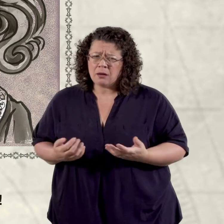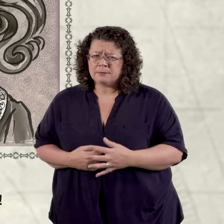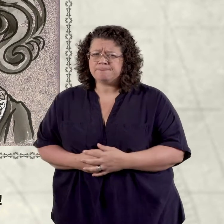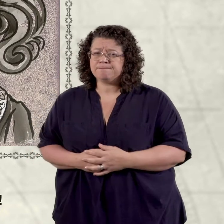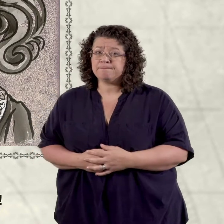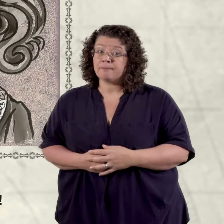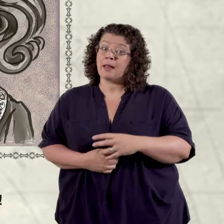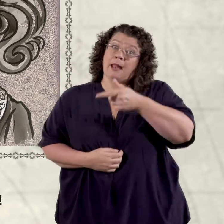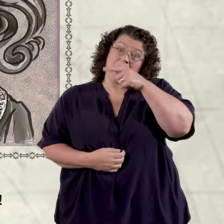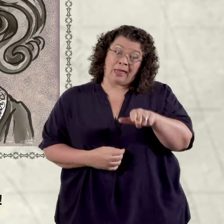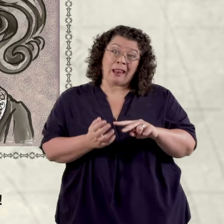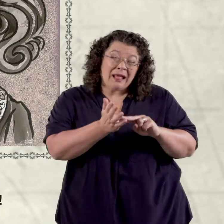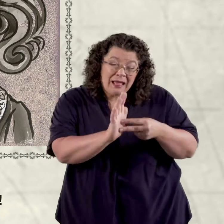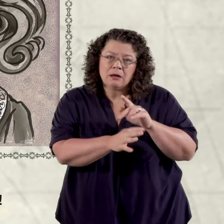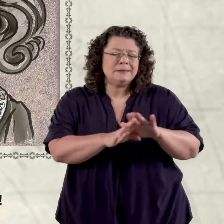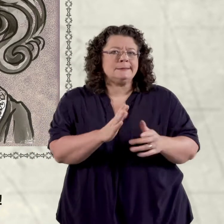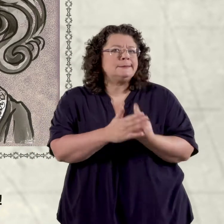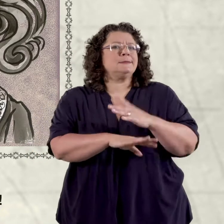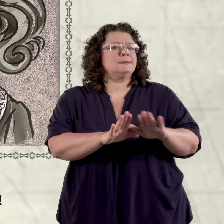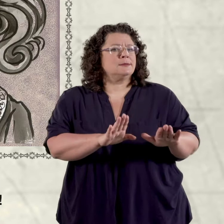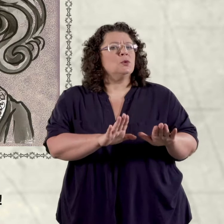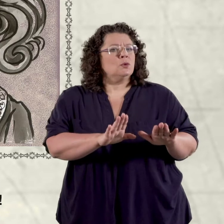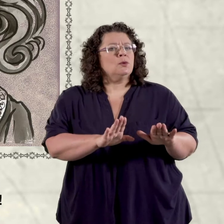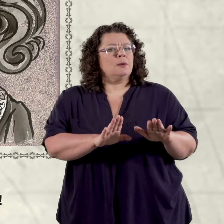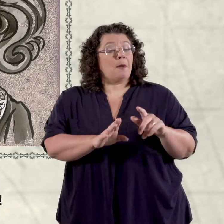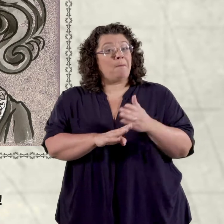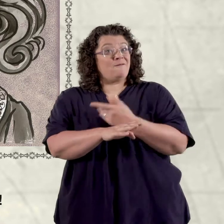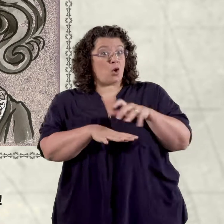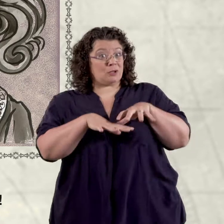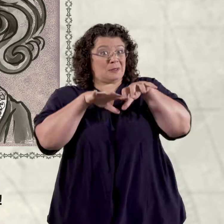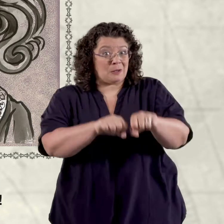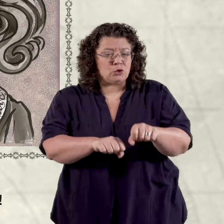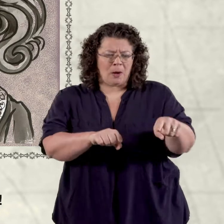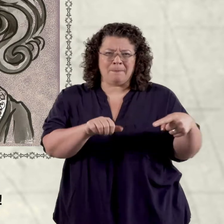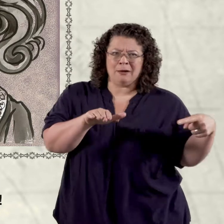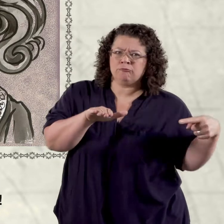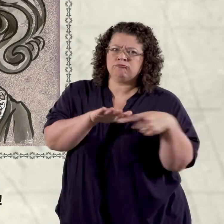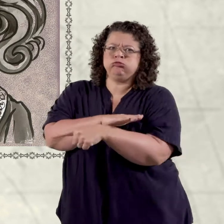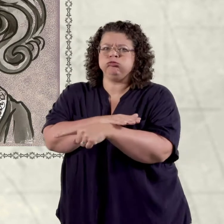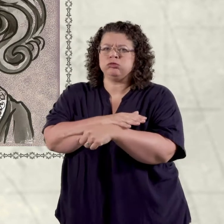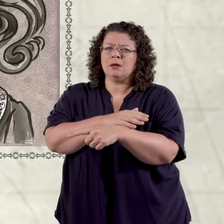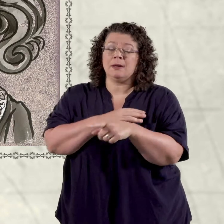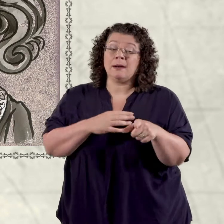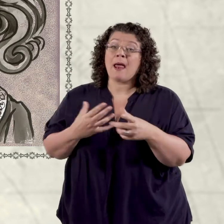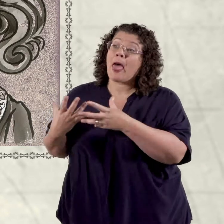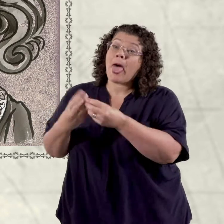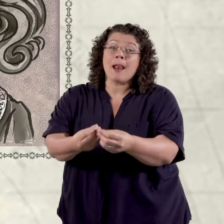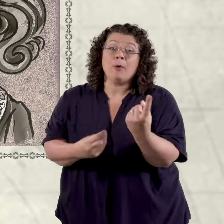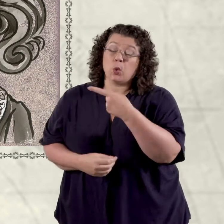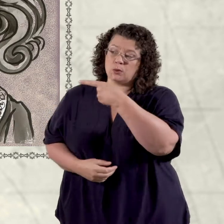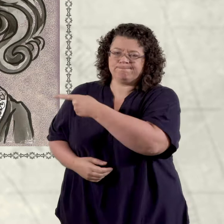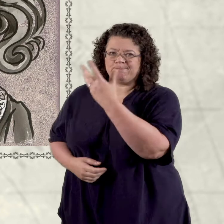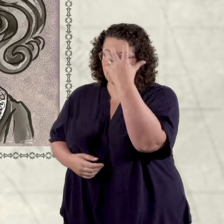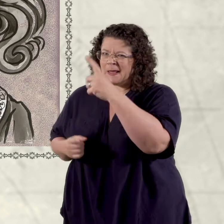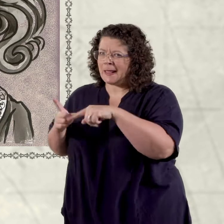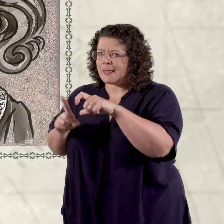ei ddal o, nath o ddianc. A chael help gan Edward y Twmffat. Ond roedd hyn yn golygu